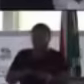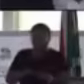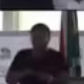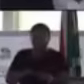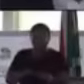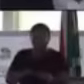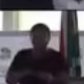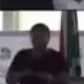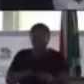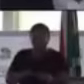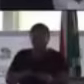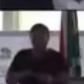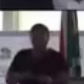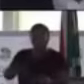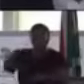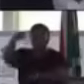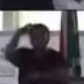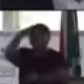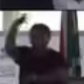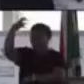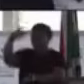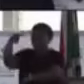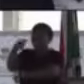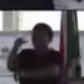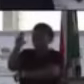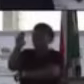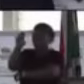ukumusho nje kancane inkosi uGumede